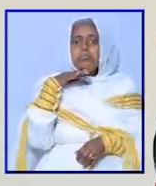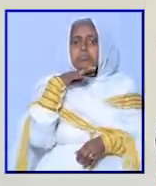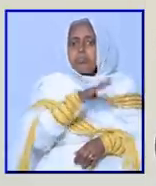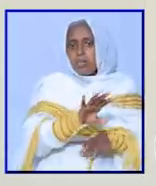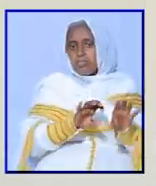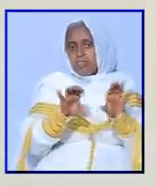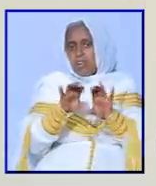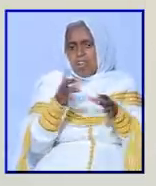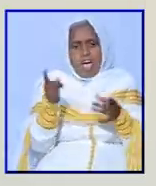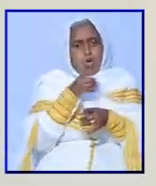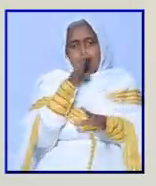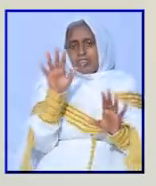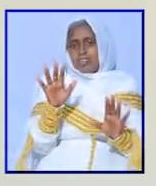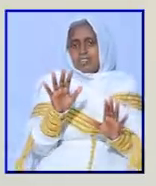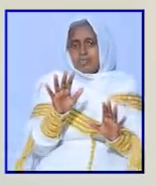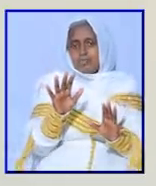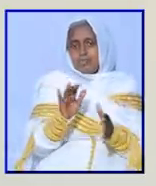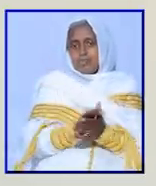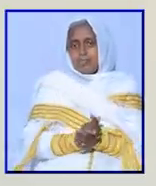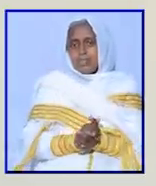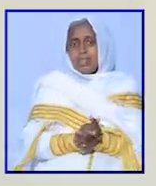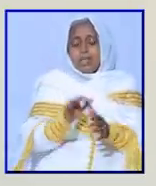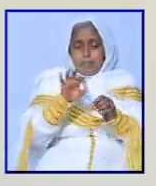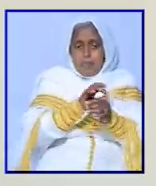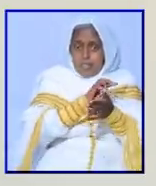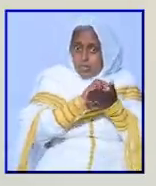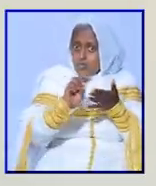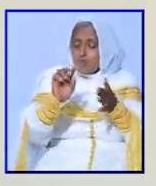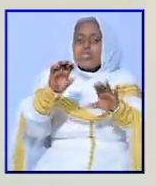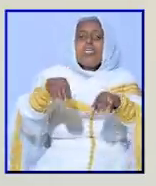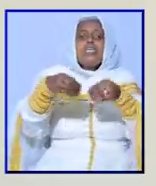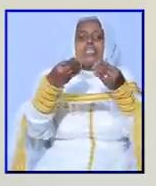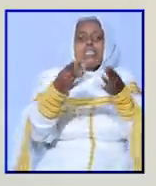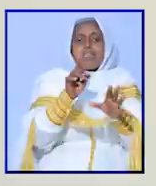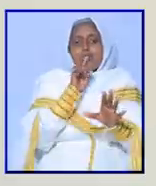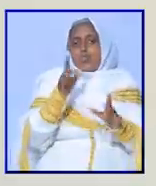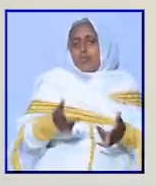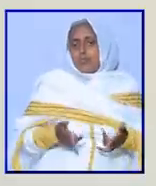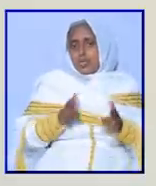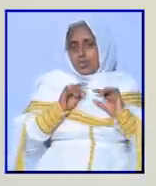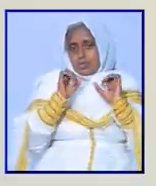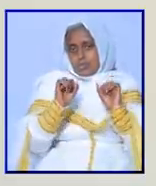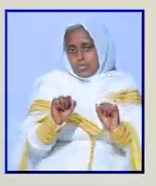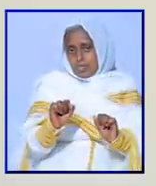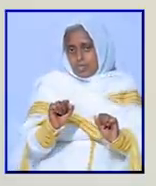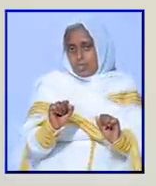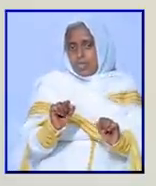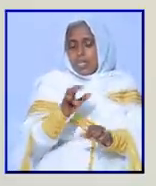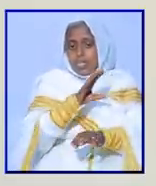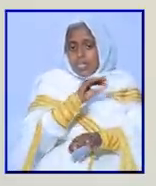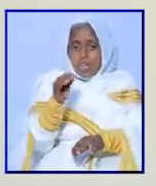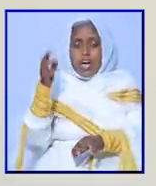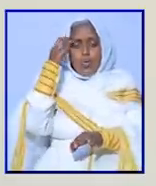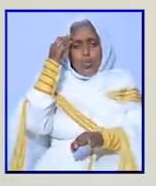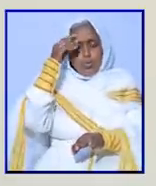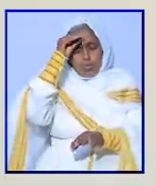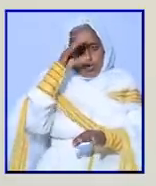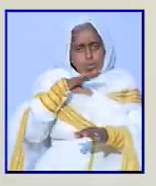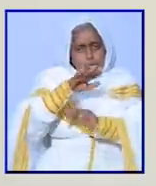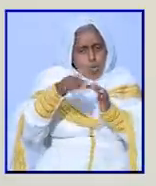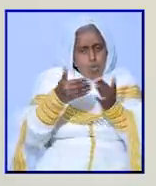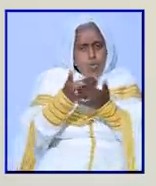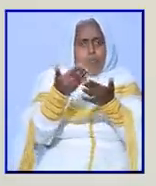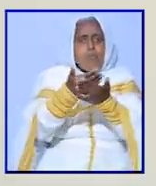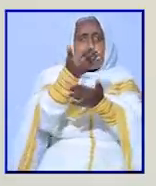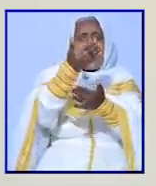ያበላሻል ቢሮ አይሆንለት መንፈስ ቅዱስ እንደሰጠ ነው የሚኖረው እና አሁን የቆሮንቶስ ሰዎች